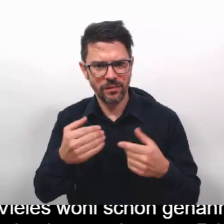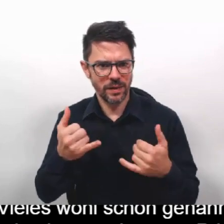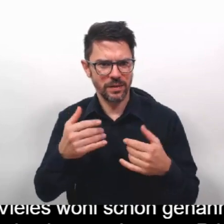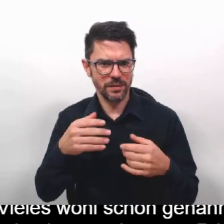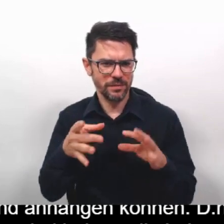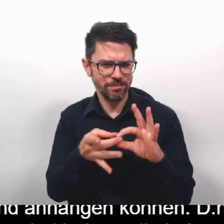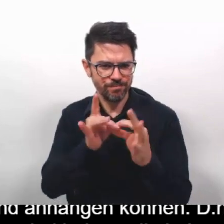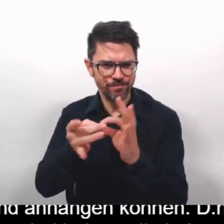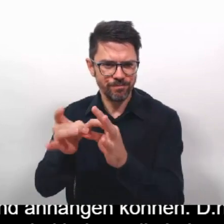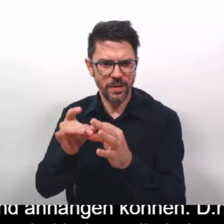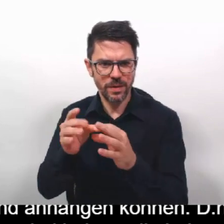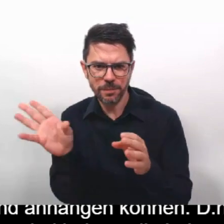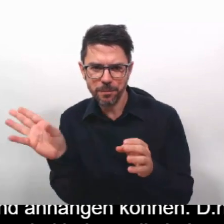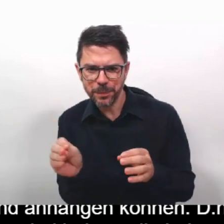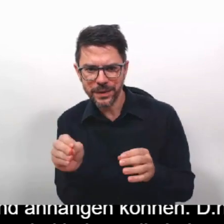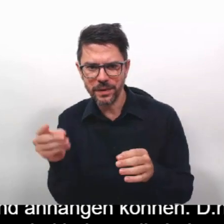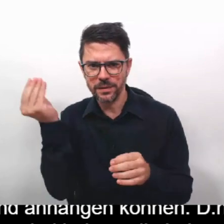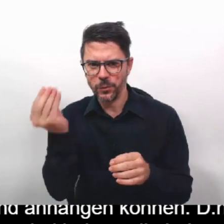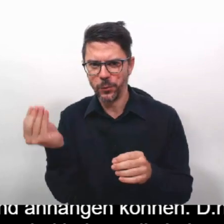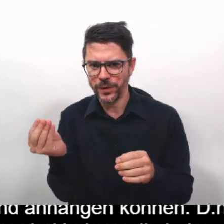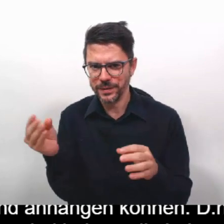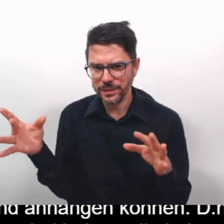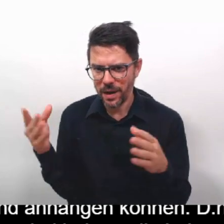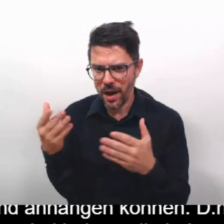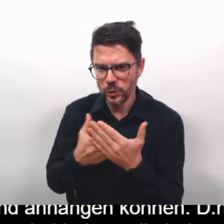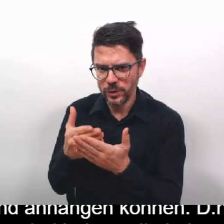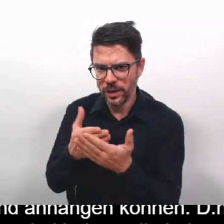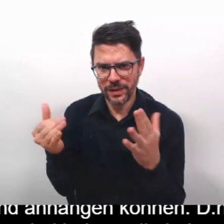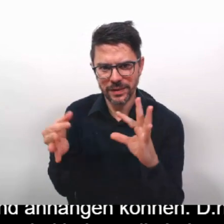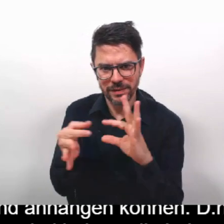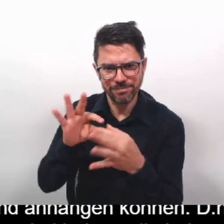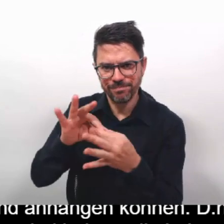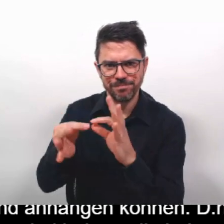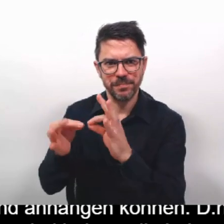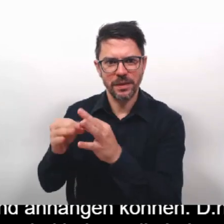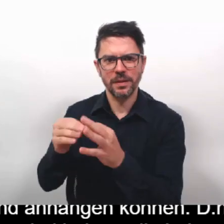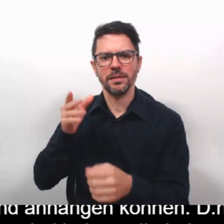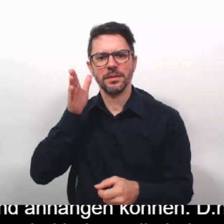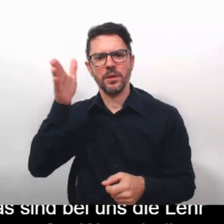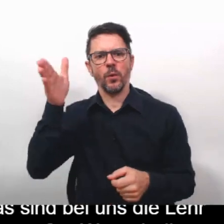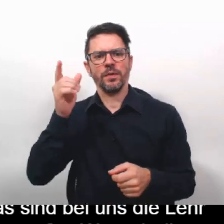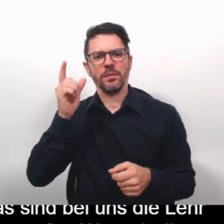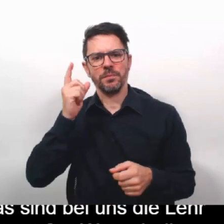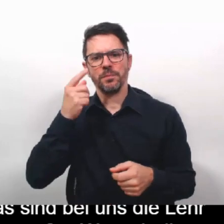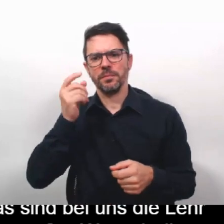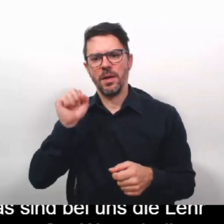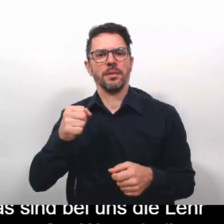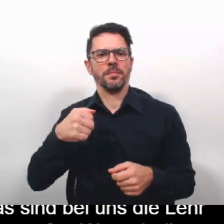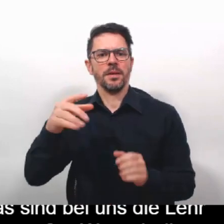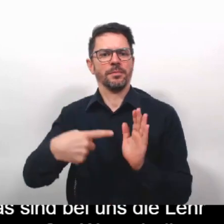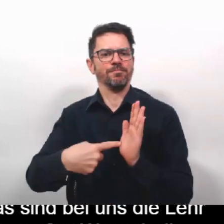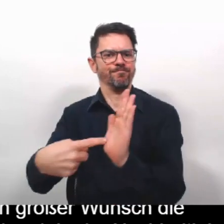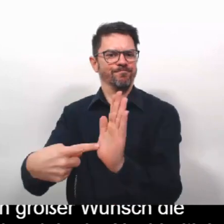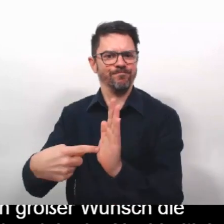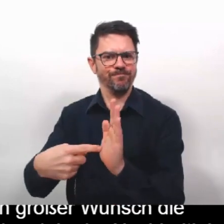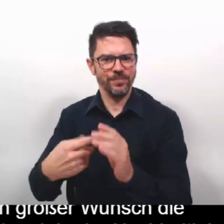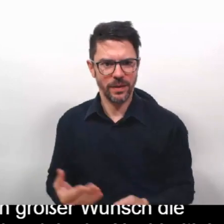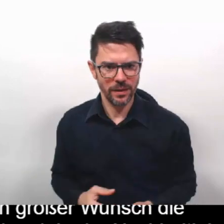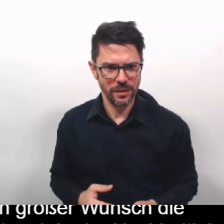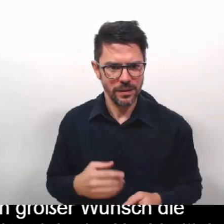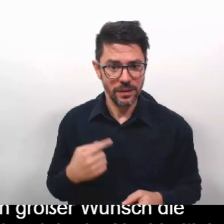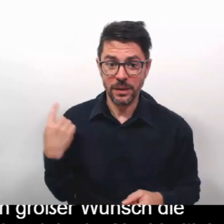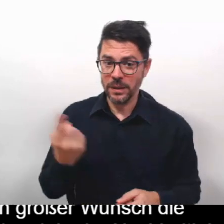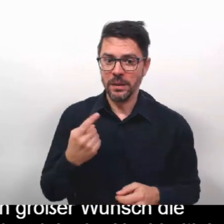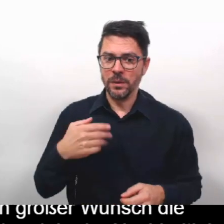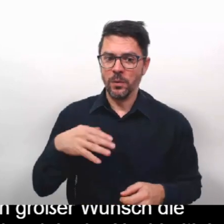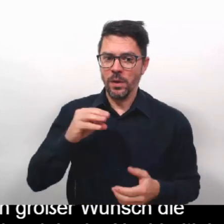sehr genau begleitete Ausarbeitung in ein Gesetz für die sechs bayerischen Kunsthochschulen eine tolle Chance ist, vieles